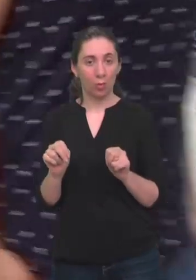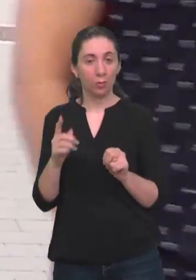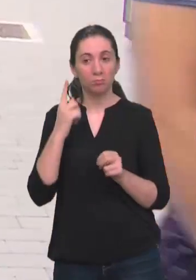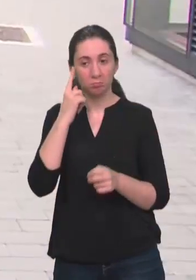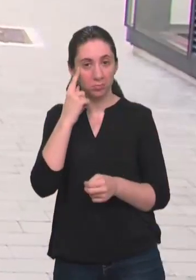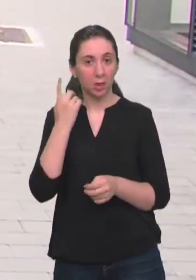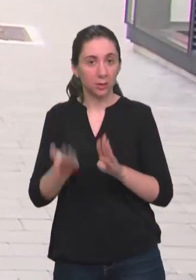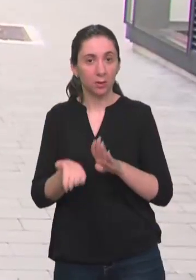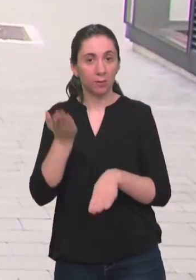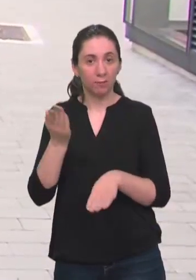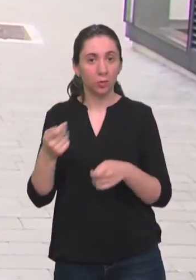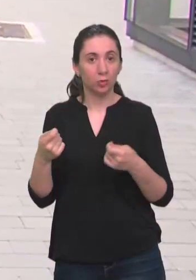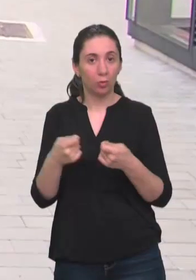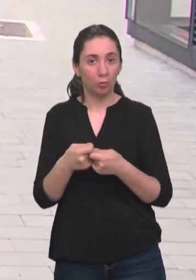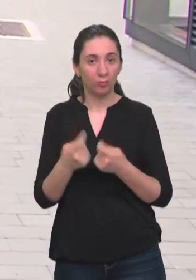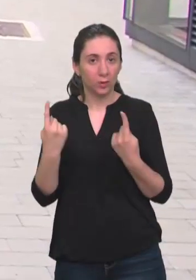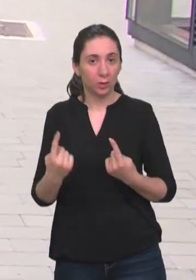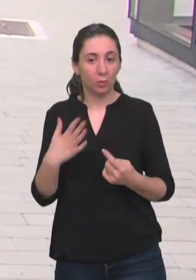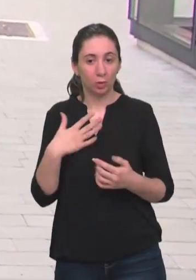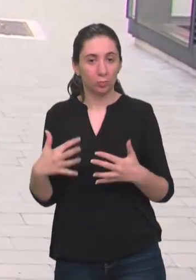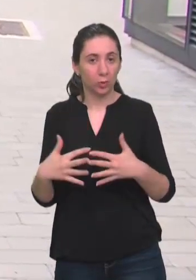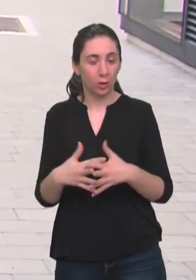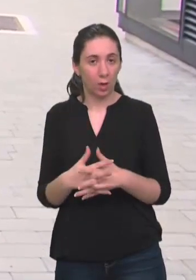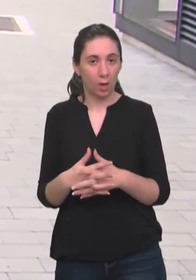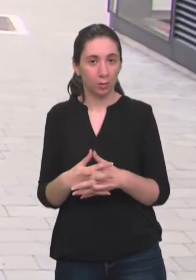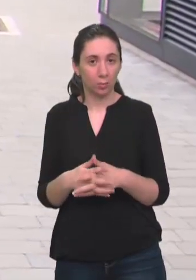saznati više o stanju u našem gradu tokom